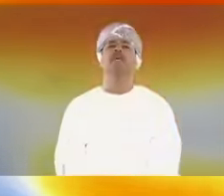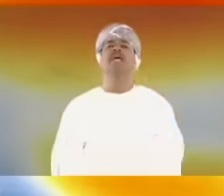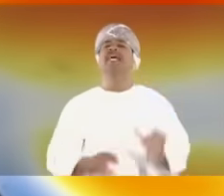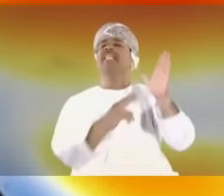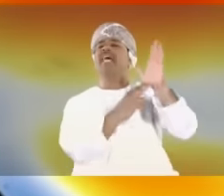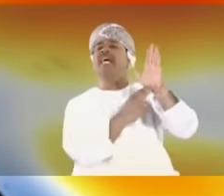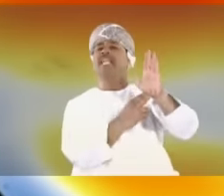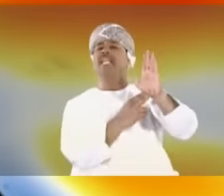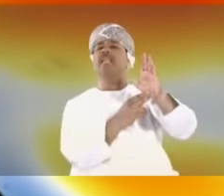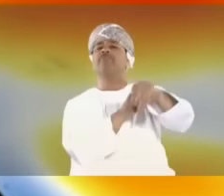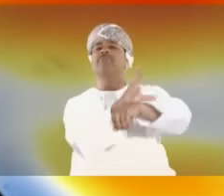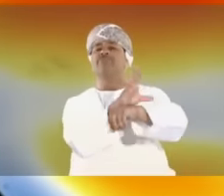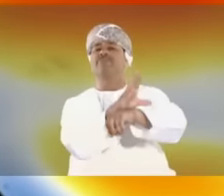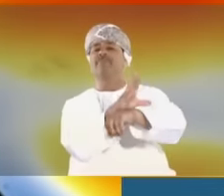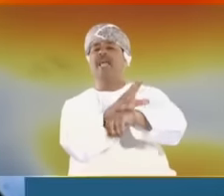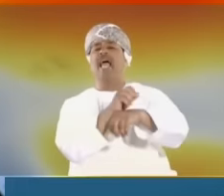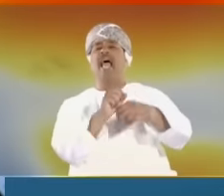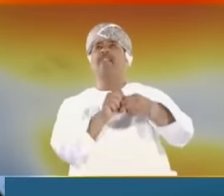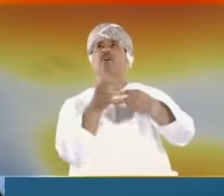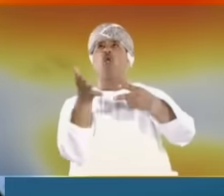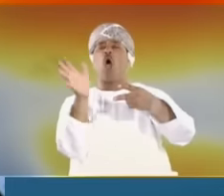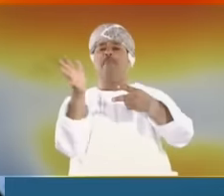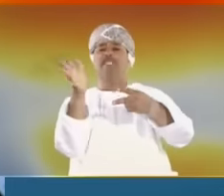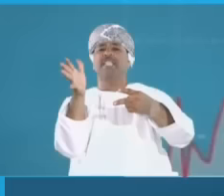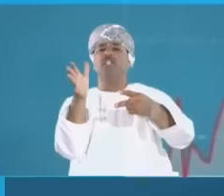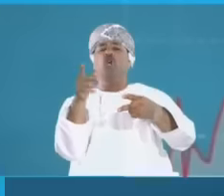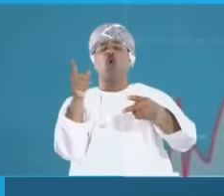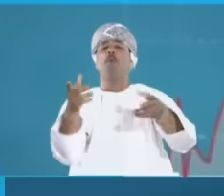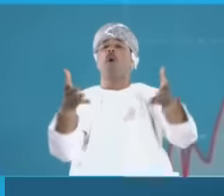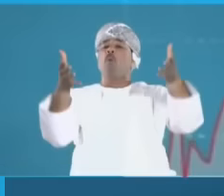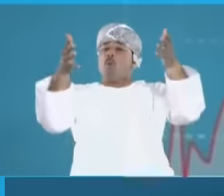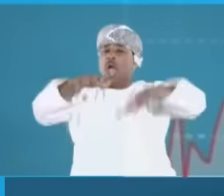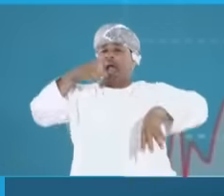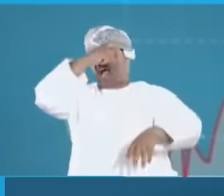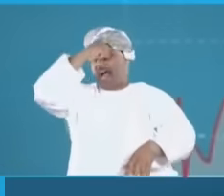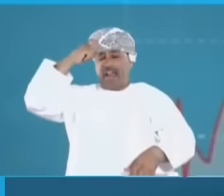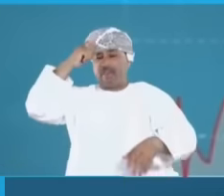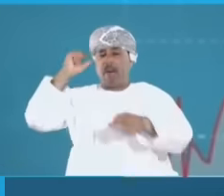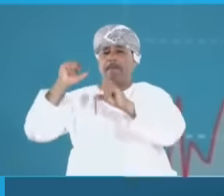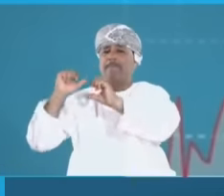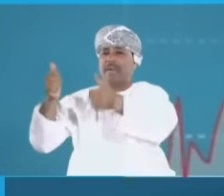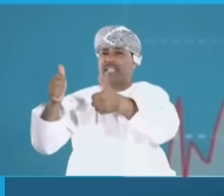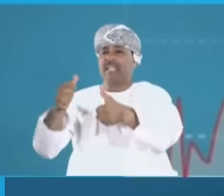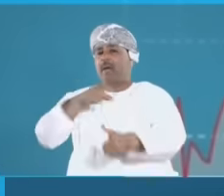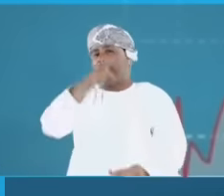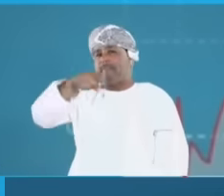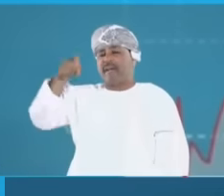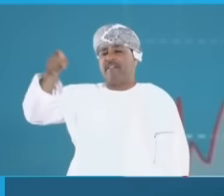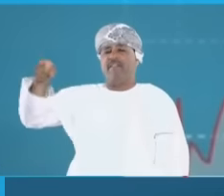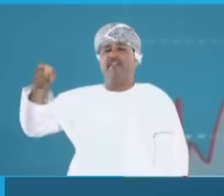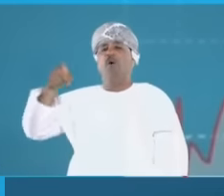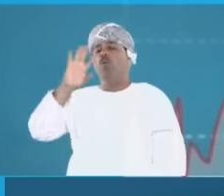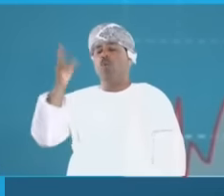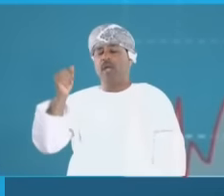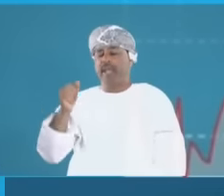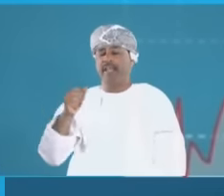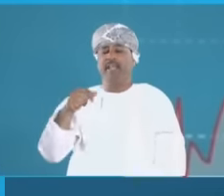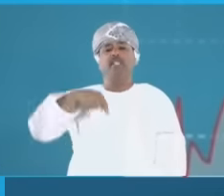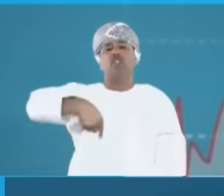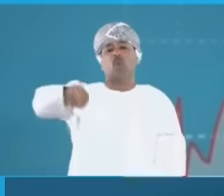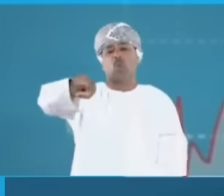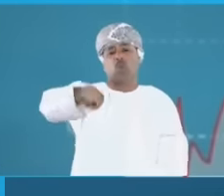تقرير يظهر أن عام 2015 الأكثر حرارة منذ بدء رصد البيانات في القرن التاسع